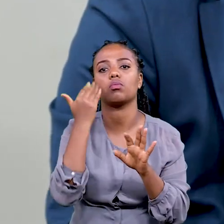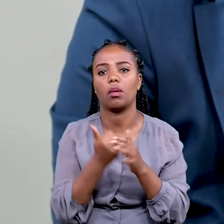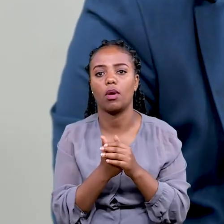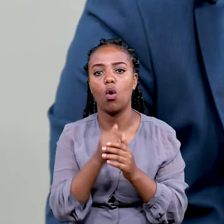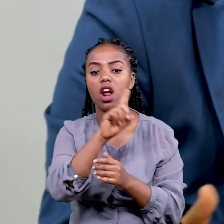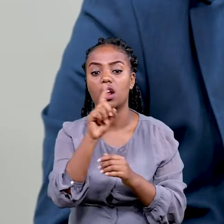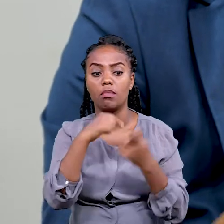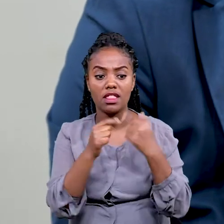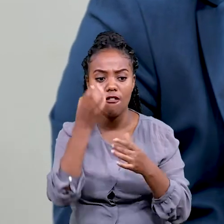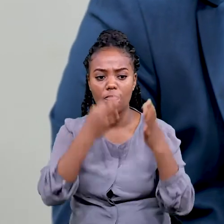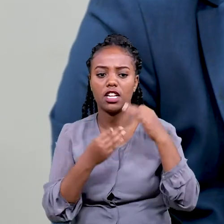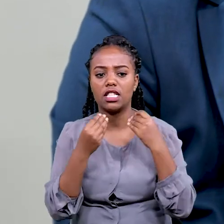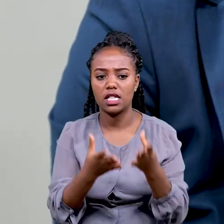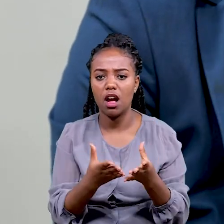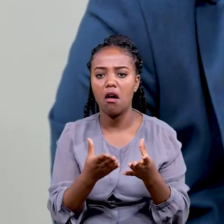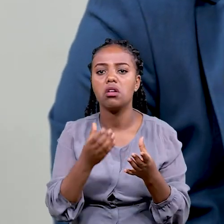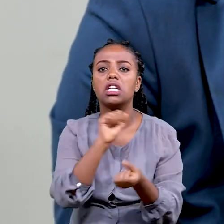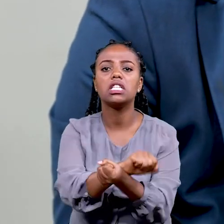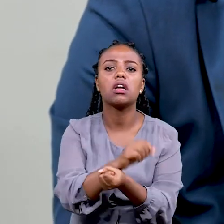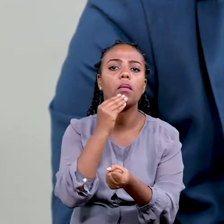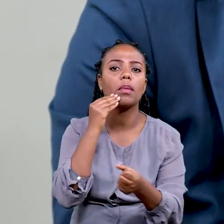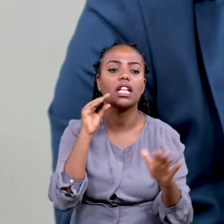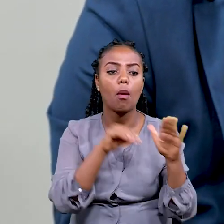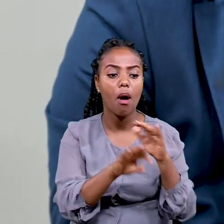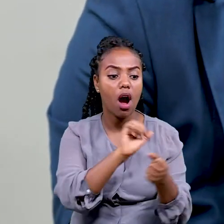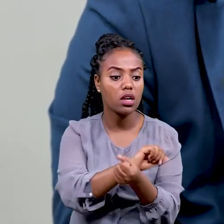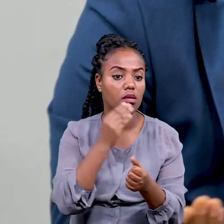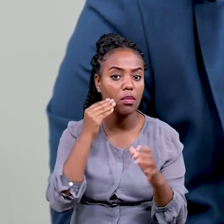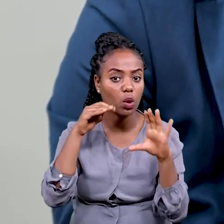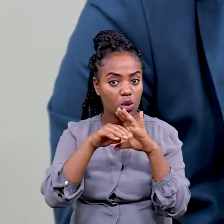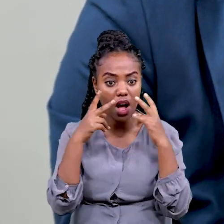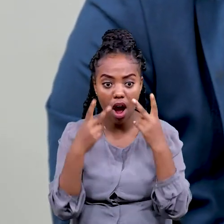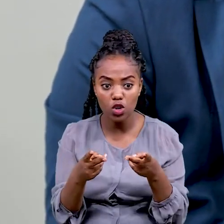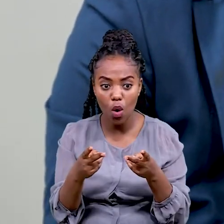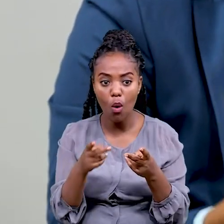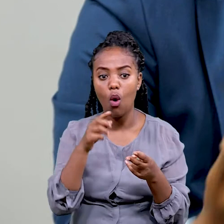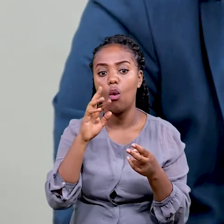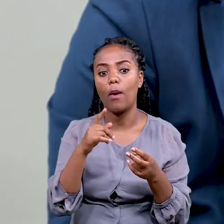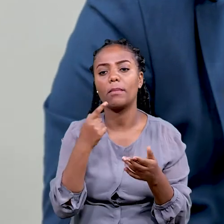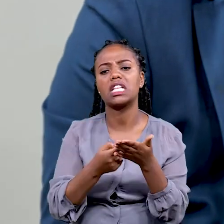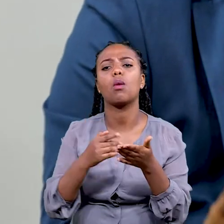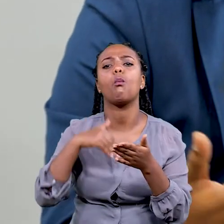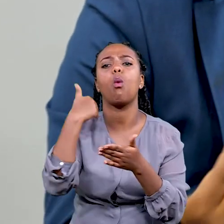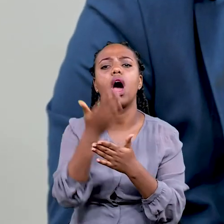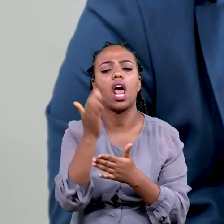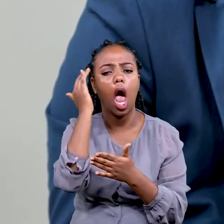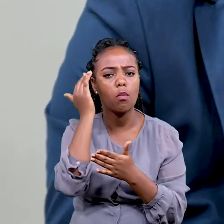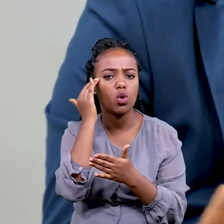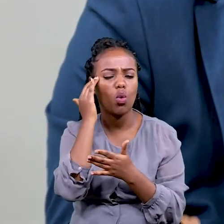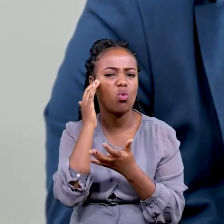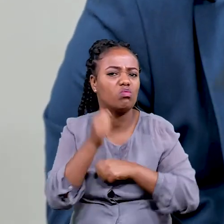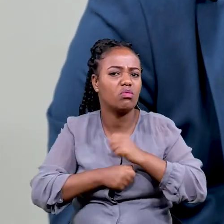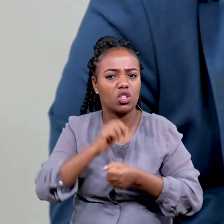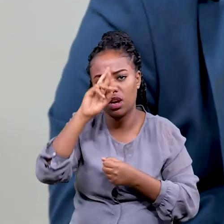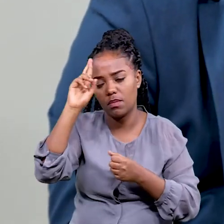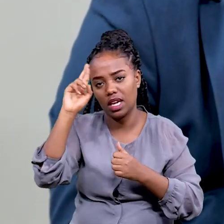አንዳንዶቹ መጡ፣ ተፈረደባቸው፣ ማረሚያ ቤት ገብቶ ማረሚያ ቤት ገብተው ስታያቸው ወይንም ከዛ በኋላ ዴቨሎፕ የሚያደርጉት